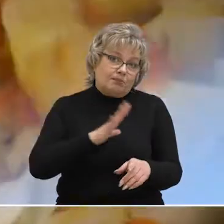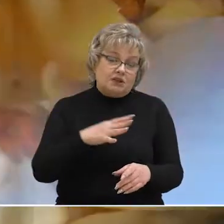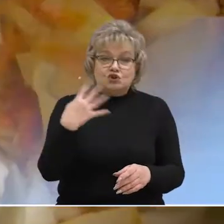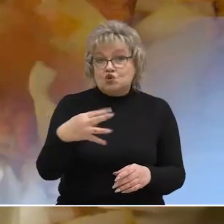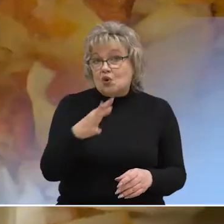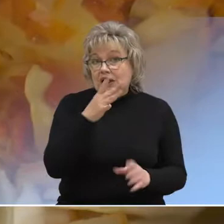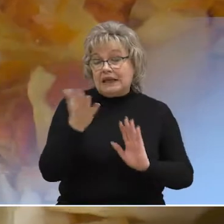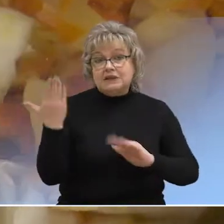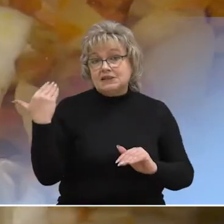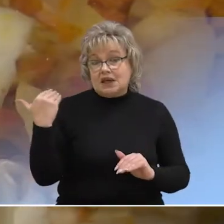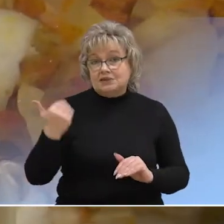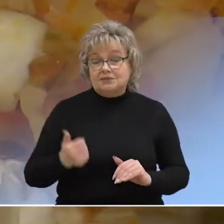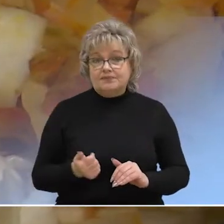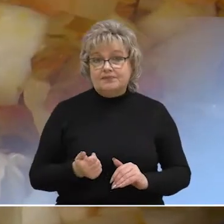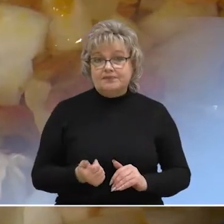40 назад.